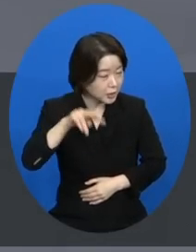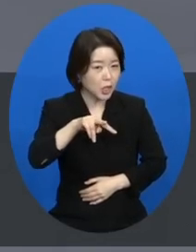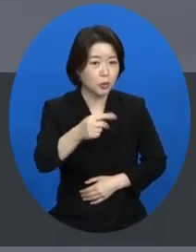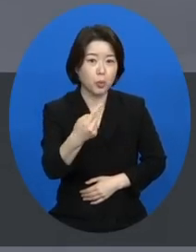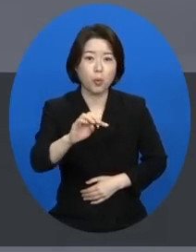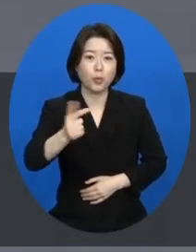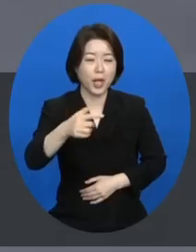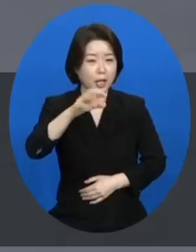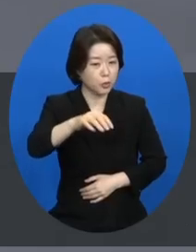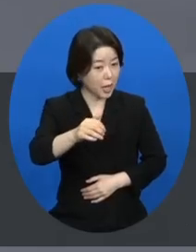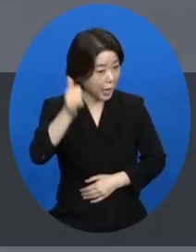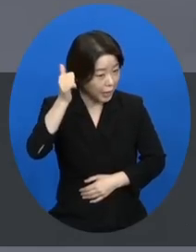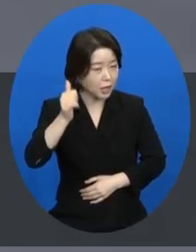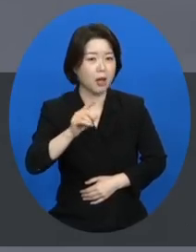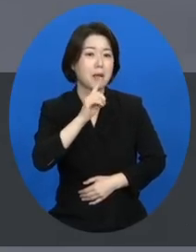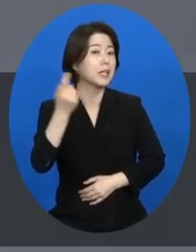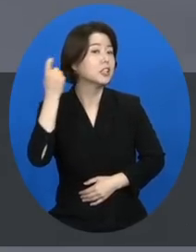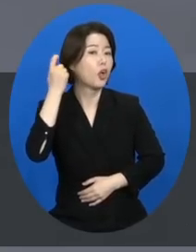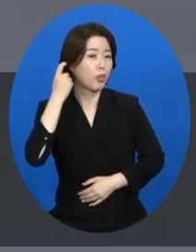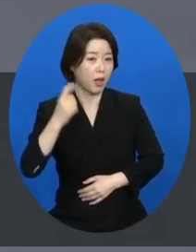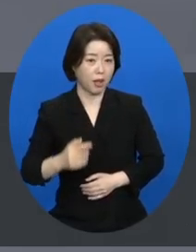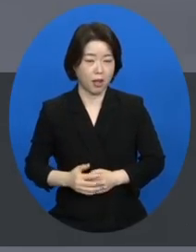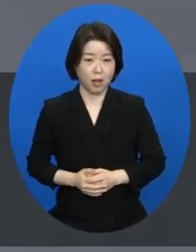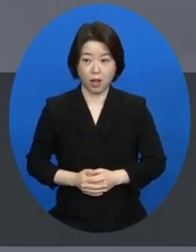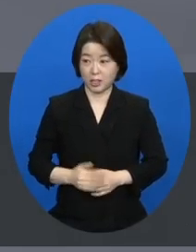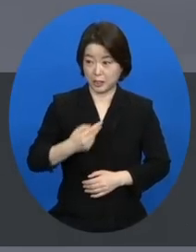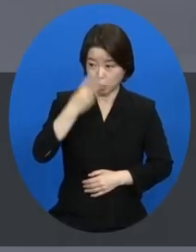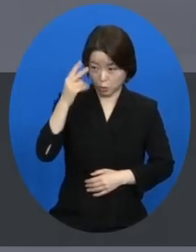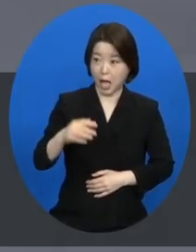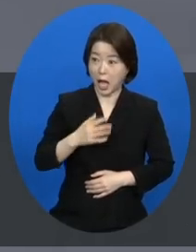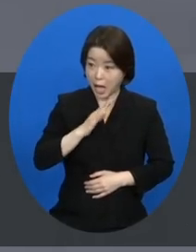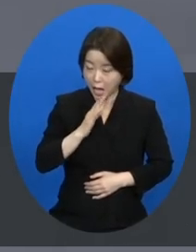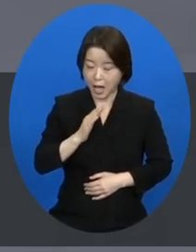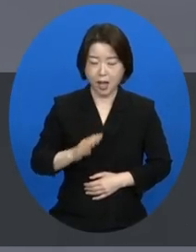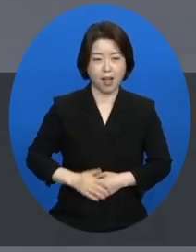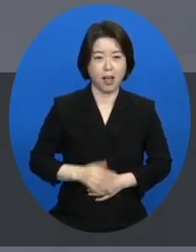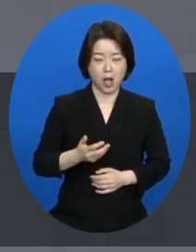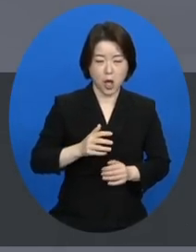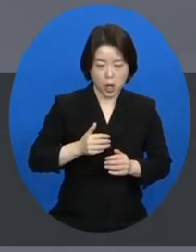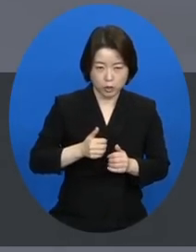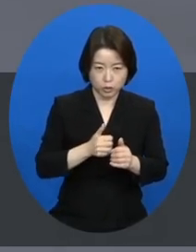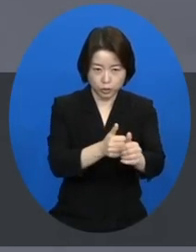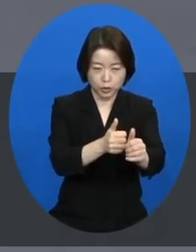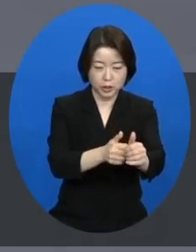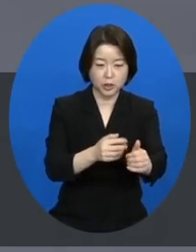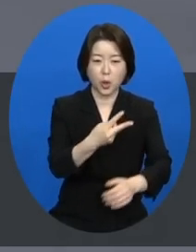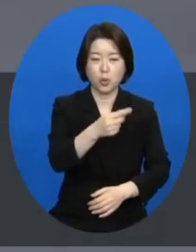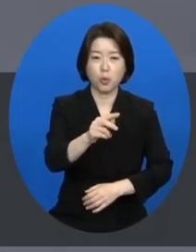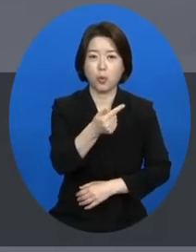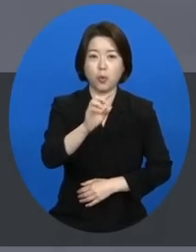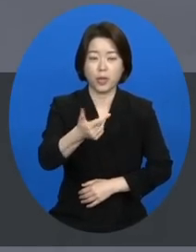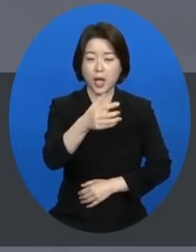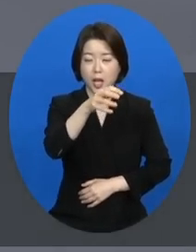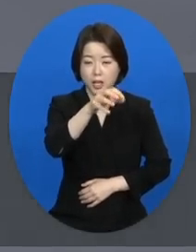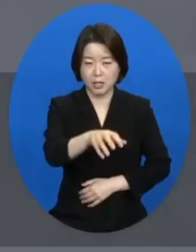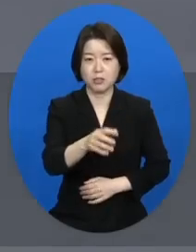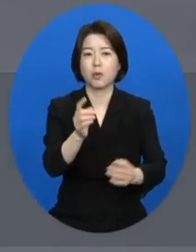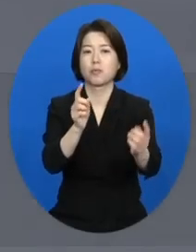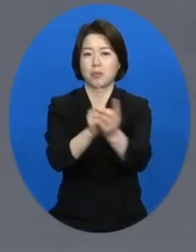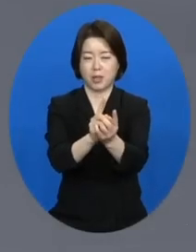가자 하더라 하니라. 요셉이 그 형들의 뒤를 따라서 도단에서 그들을 만납니다. 요셉은 참 운이 좋은